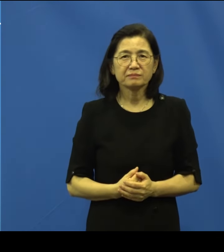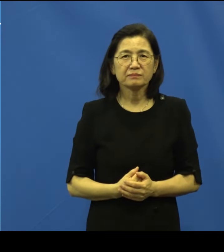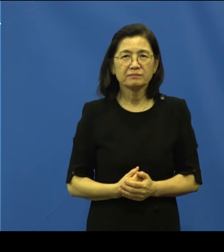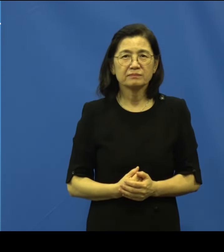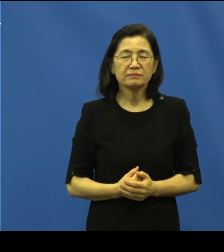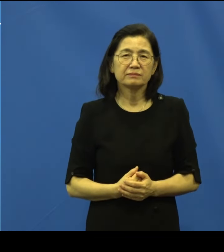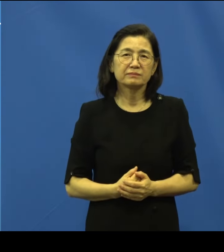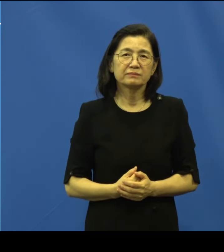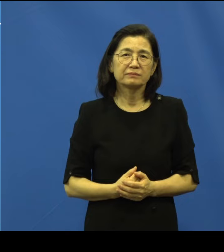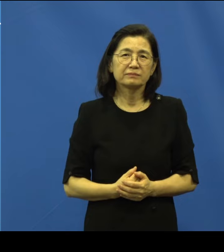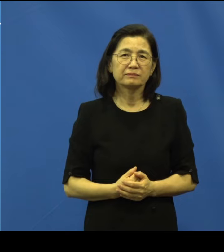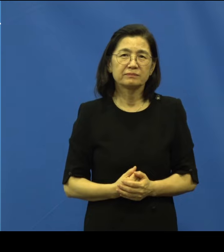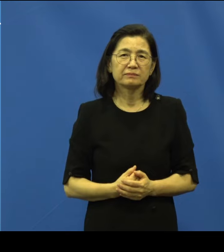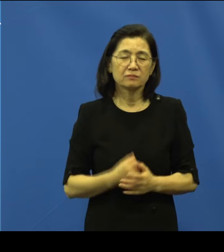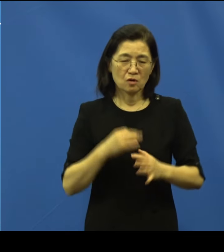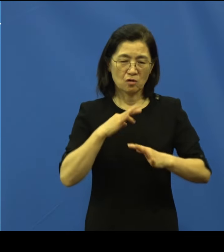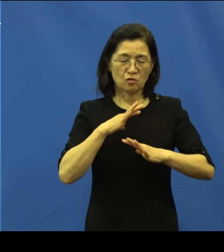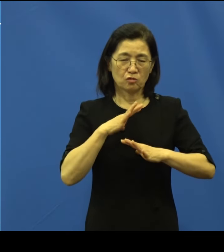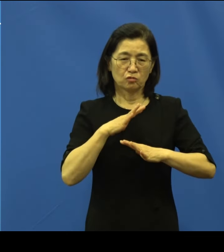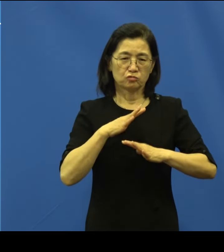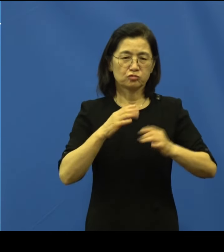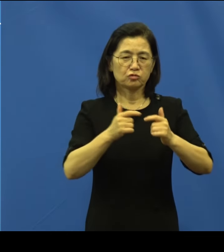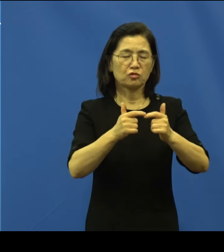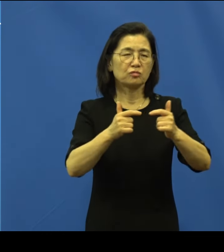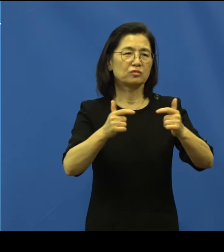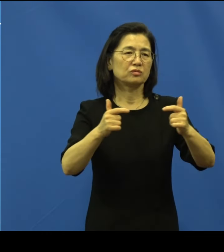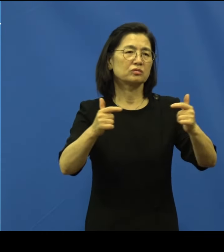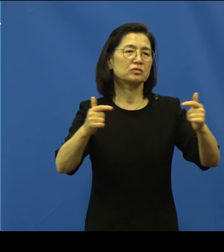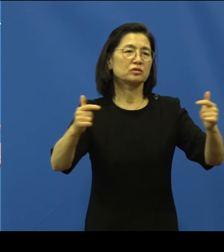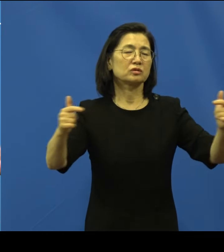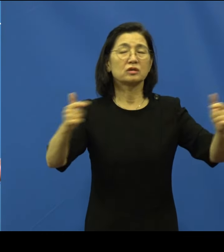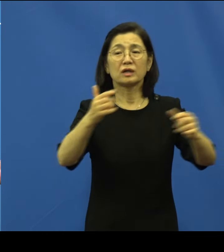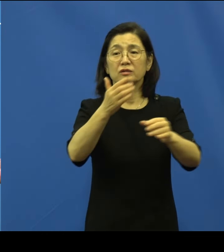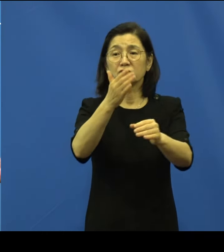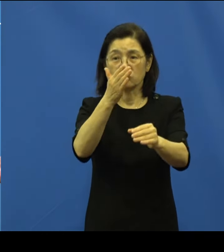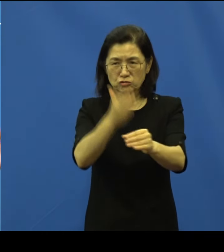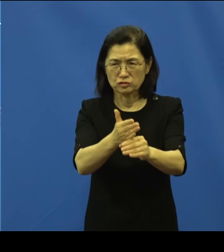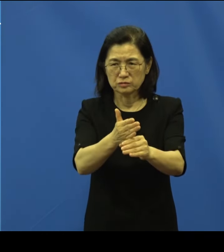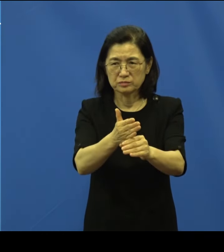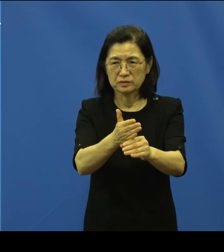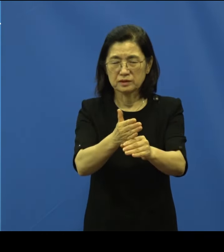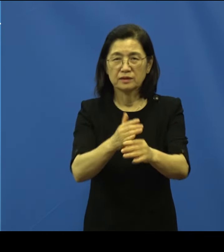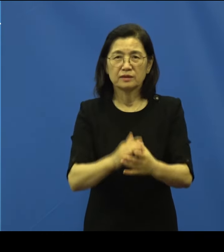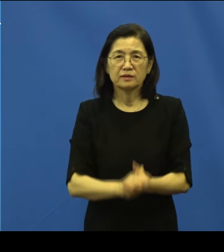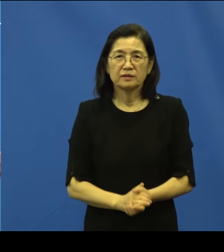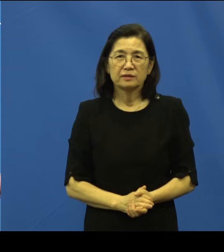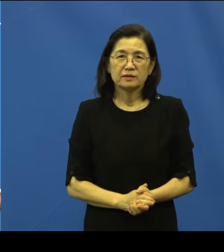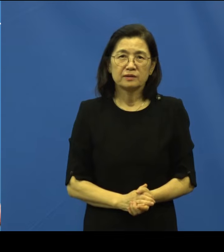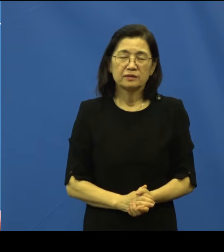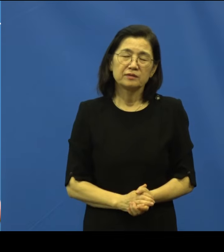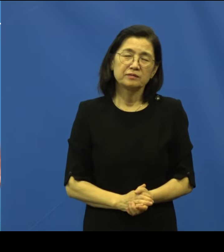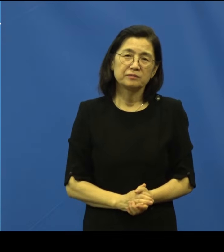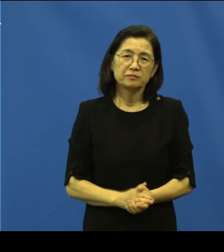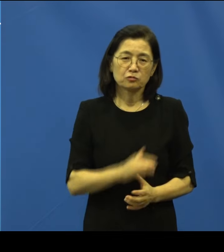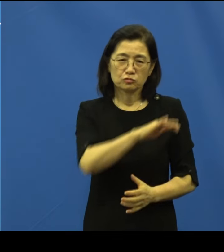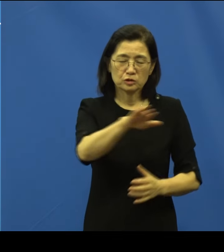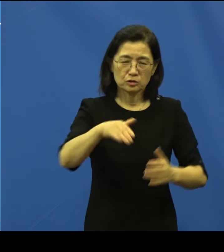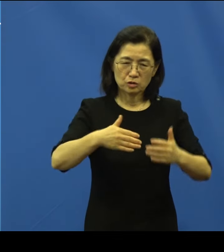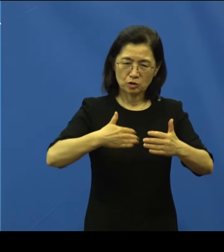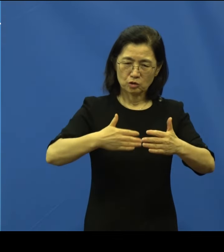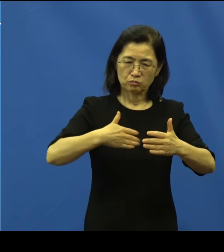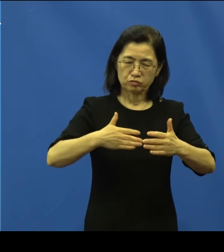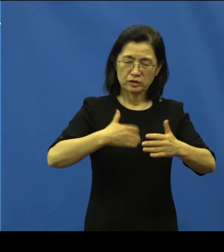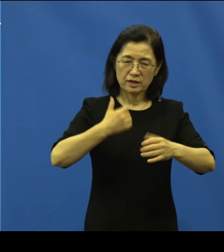두려움을 주는 주제들은 갈수록 더 늘어나요. 여러분, 뉴스를 보세요. 앞으로 갈수록 더 늘어날 거예요. 우리에게 두려움을 주고 우리를 불안하게